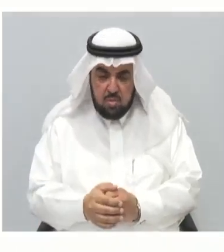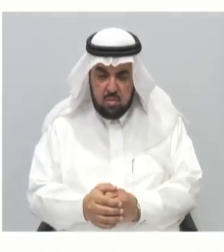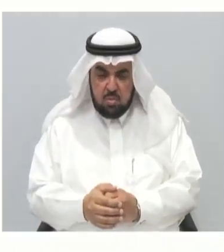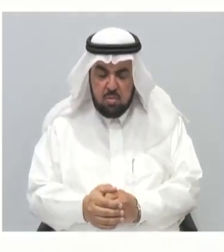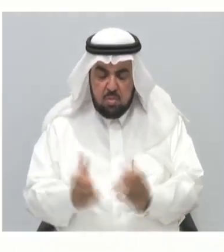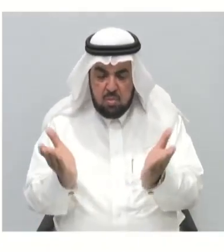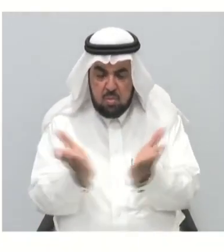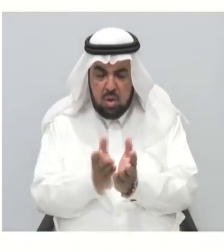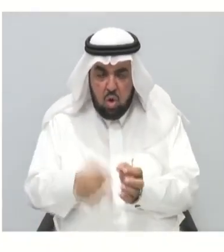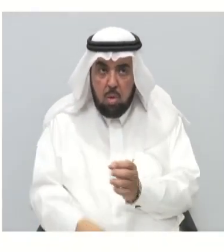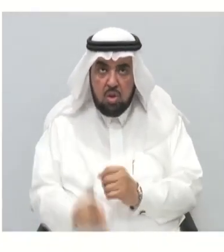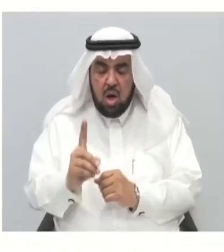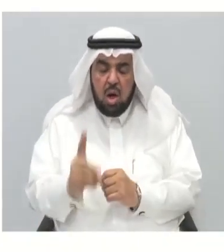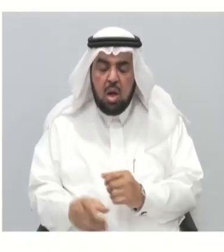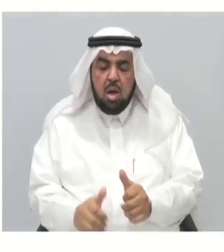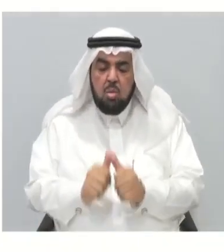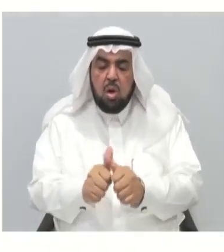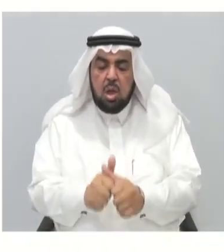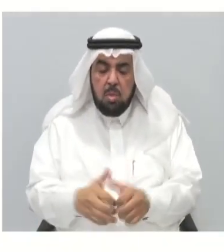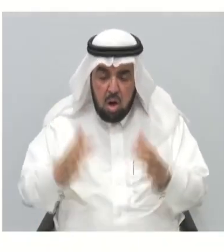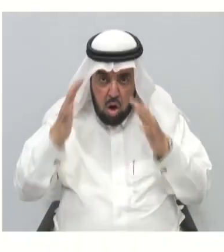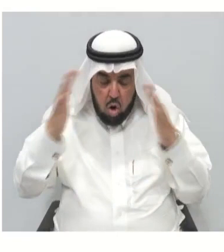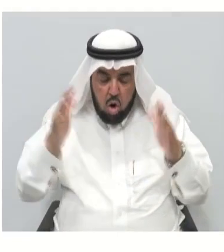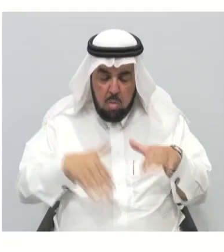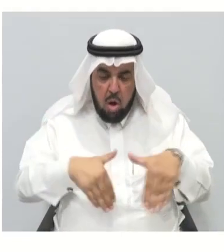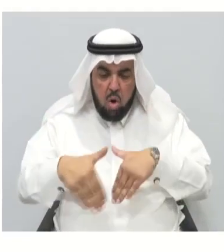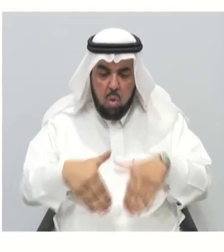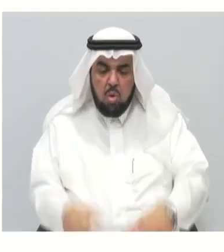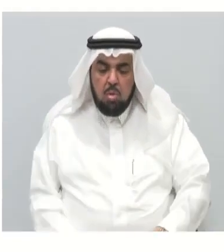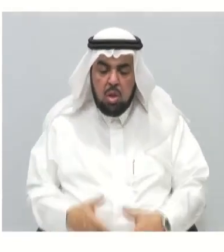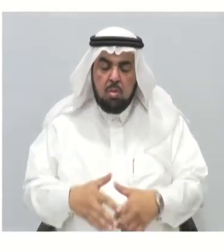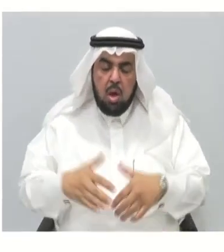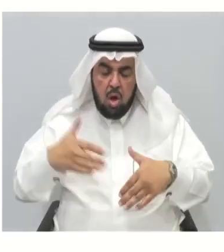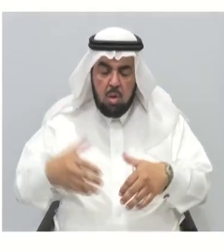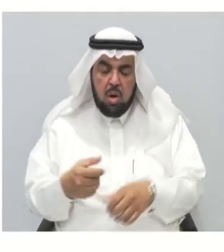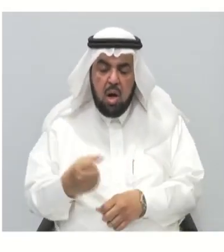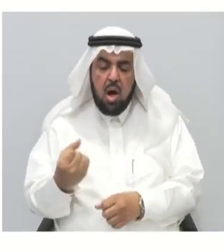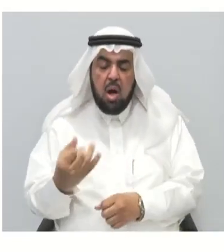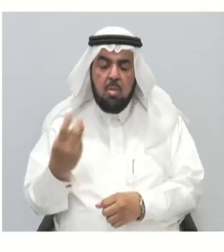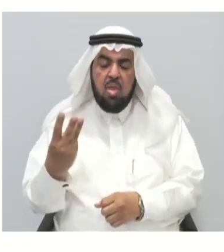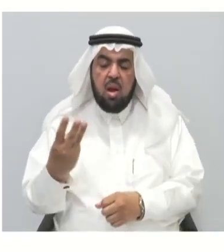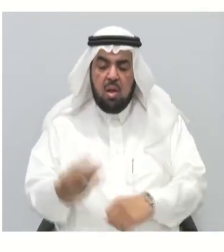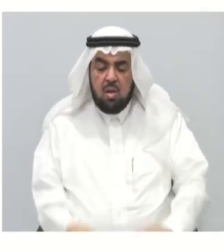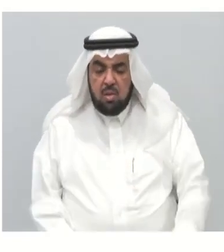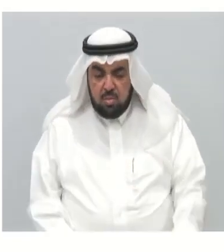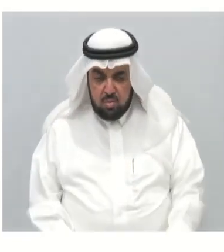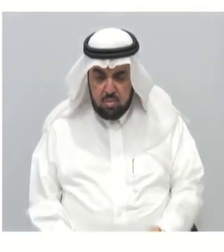درسنا اليوم باذن الله سيكون مقدمه الى علم الروبوت مقدمه الى علم روبوت رقم ثلاثه